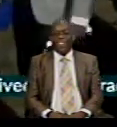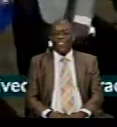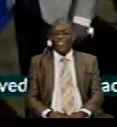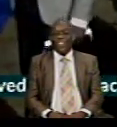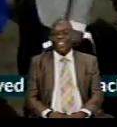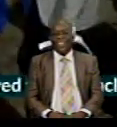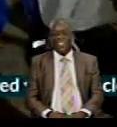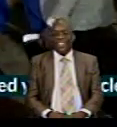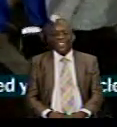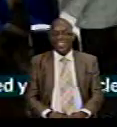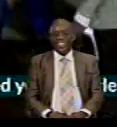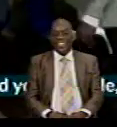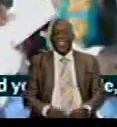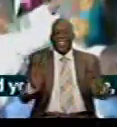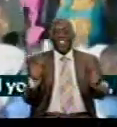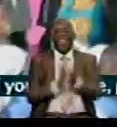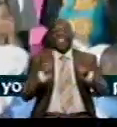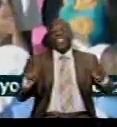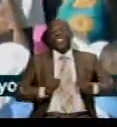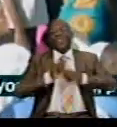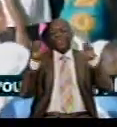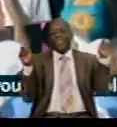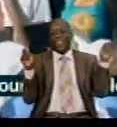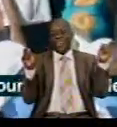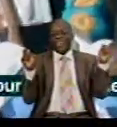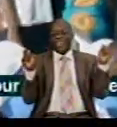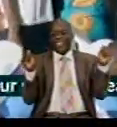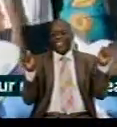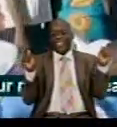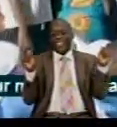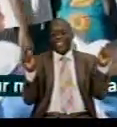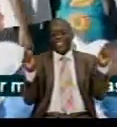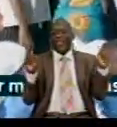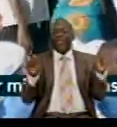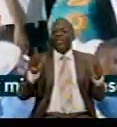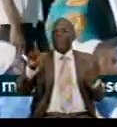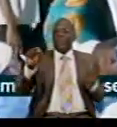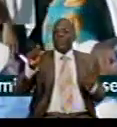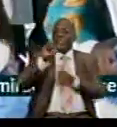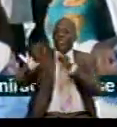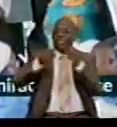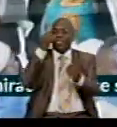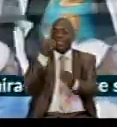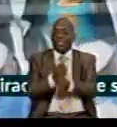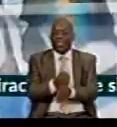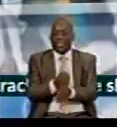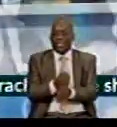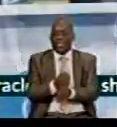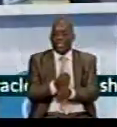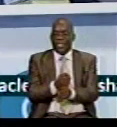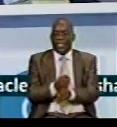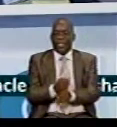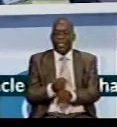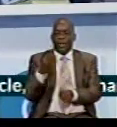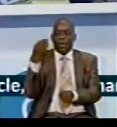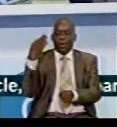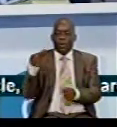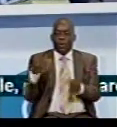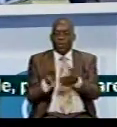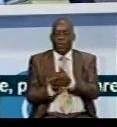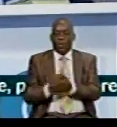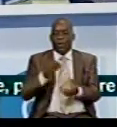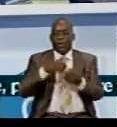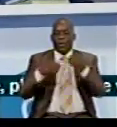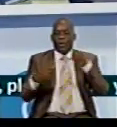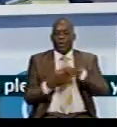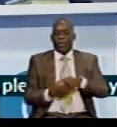serait permanent. Alléluia! 20 years 20 années of that problem. The problem.